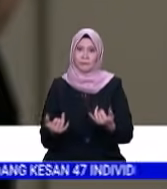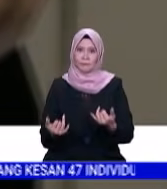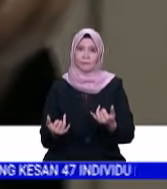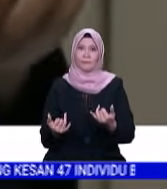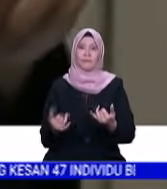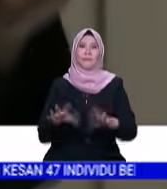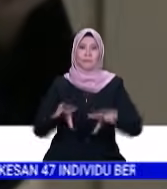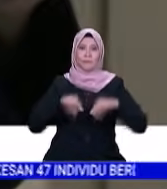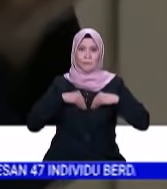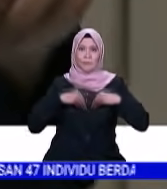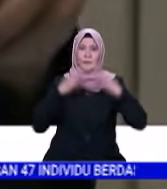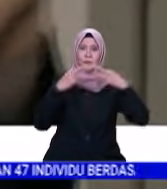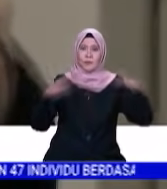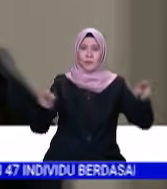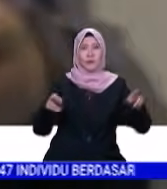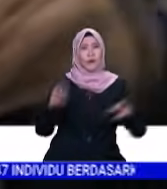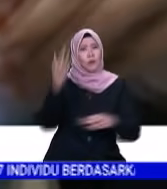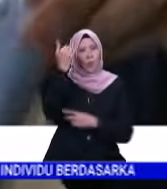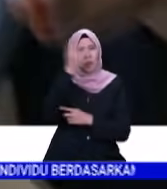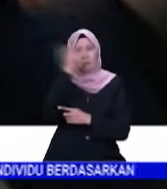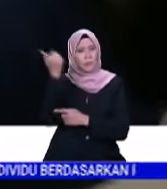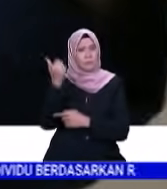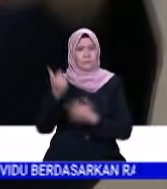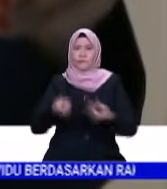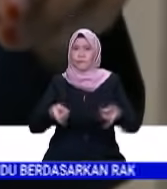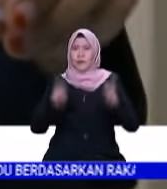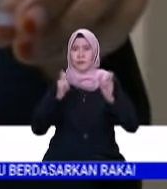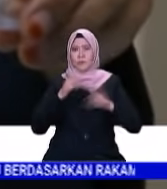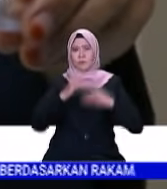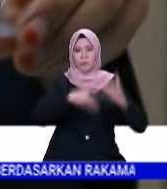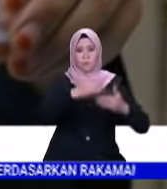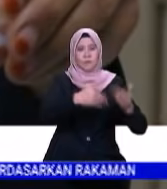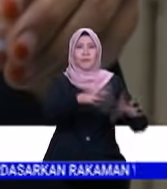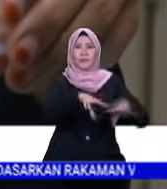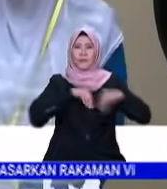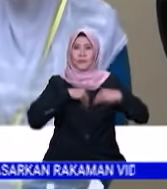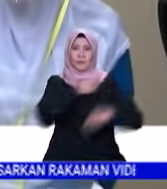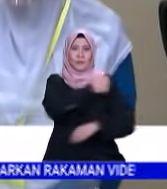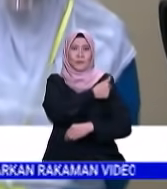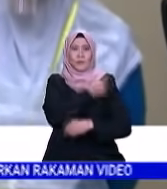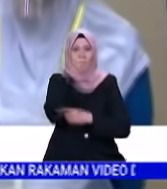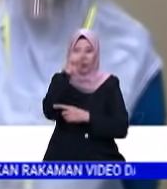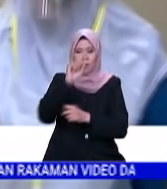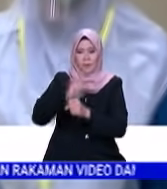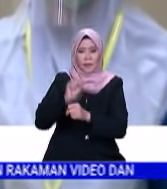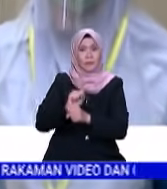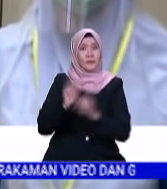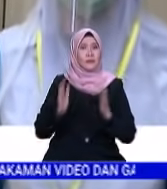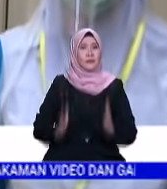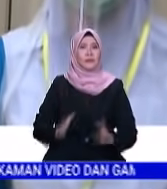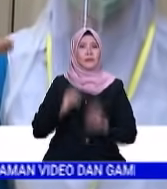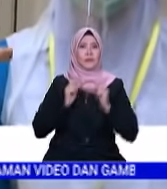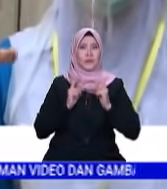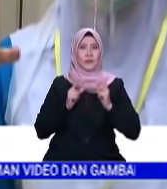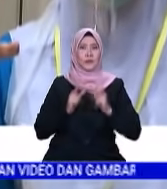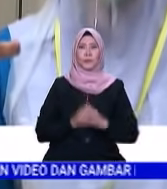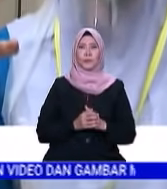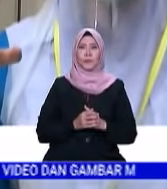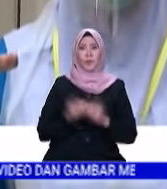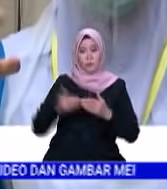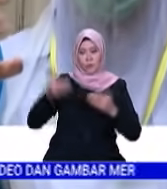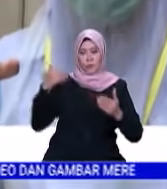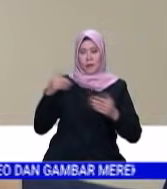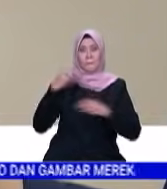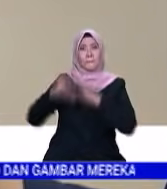ini. Ia bertujuan mempercepat proses vaksinasi terutama dalam kalangan pekerja syarikat swasta. Sebelum ini, Maju